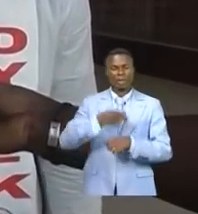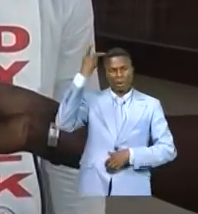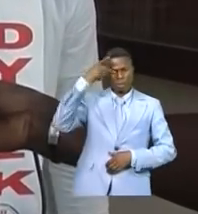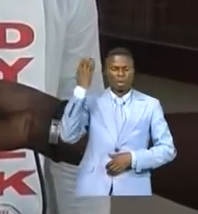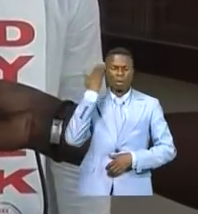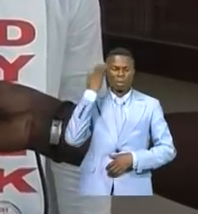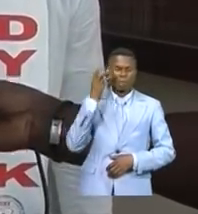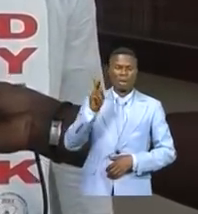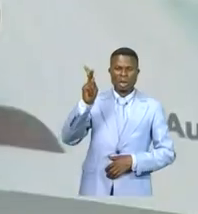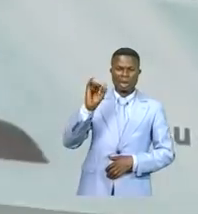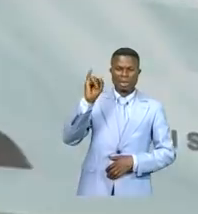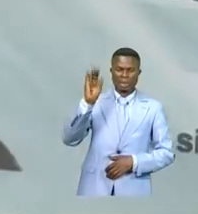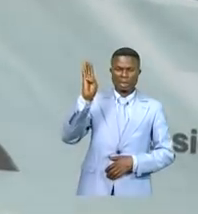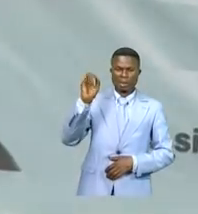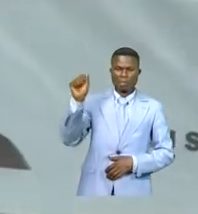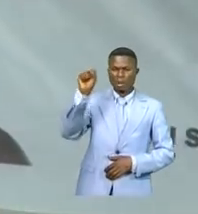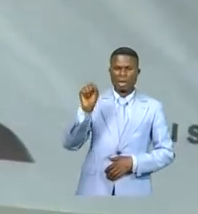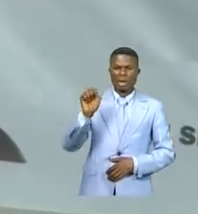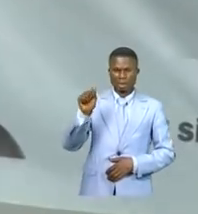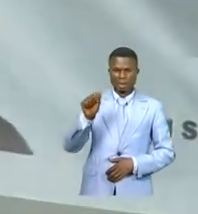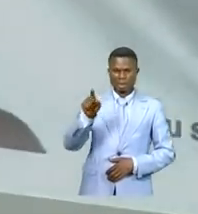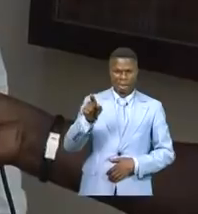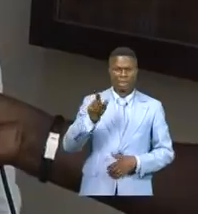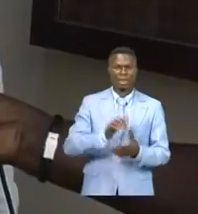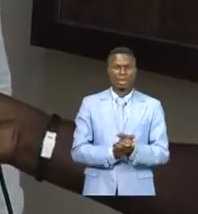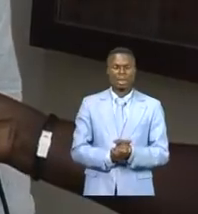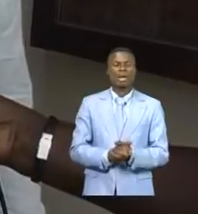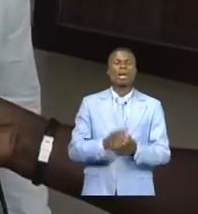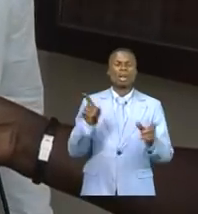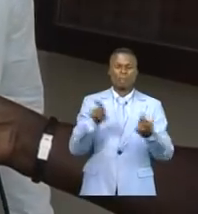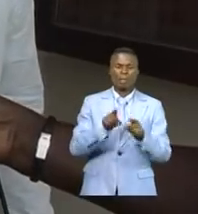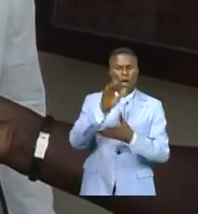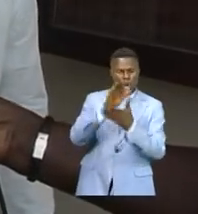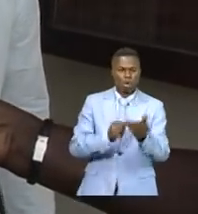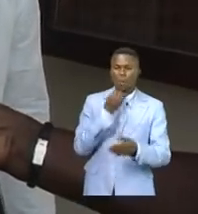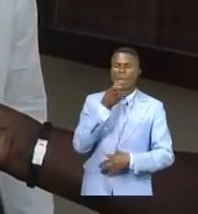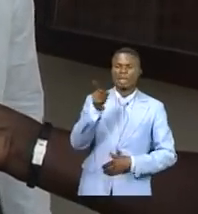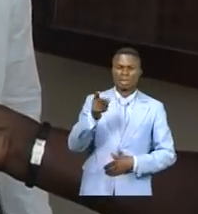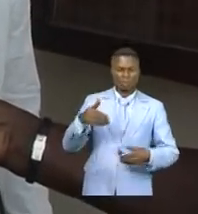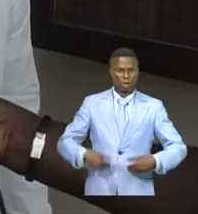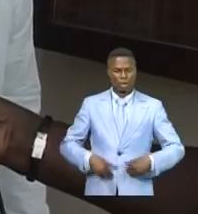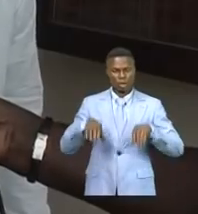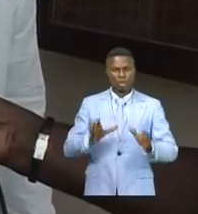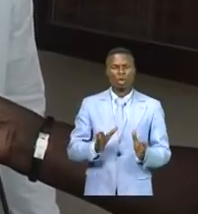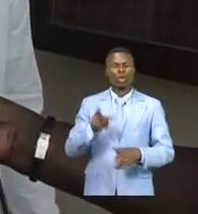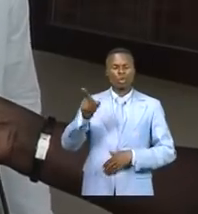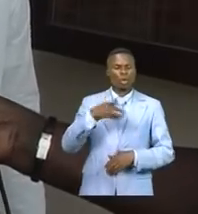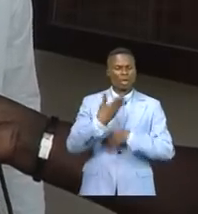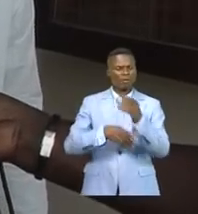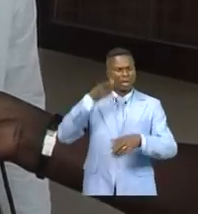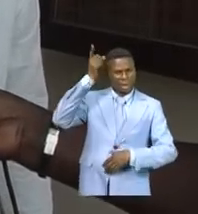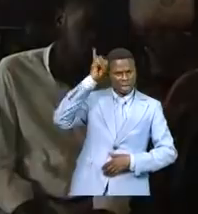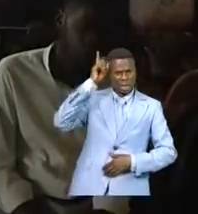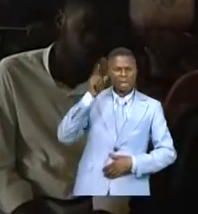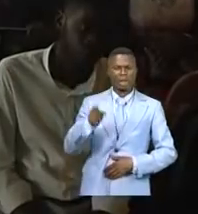feu président Frédéric Kibasa Maliba. Nous inculquons aussi à la jeunesse congolaise ces valeurs qu'incarnait notre mentor, le feu président Frédéric Kibasa